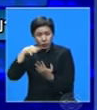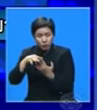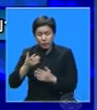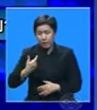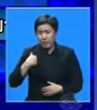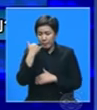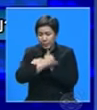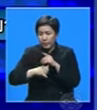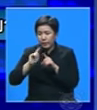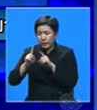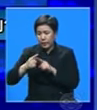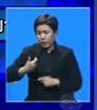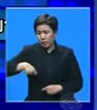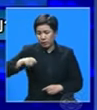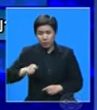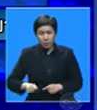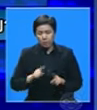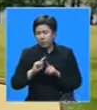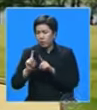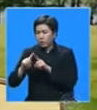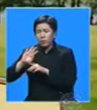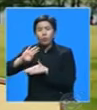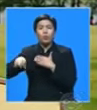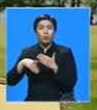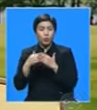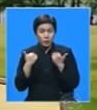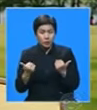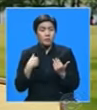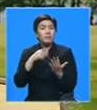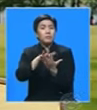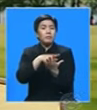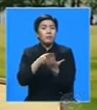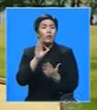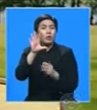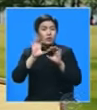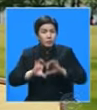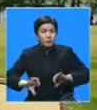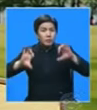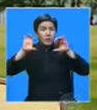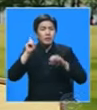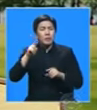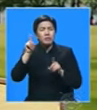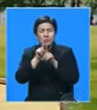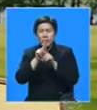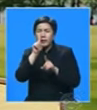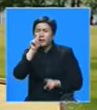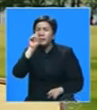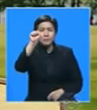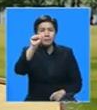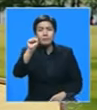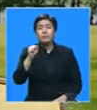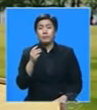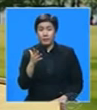รมและอื่นๆอีกนะครับปัญหาที่ผ่านมานั้นผมเรียนว่านโยบายรัฐบาลมักจะเป็นนามธรรมมากกว่ารูปธรรม